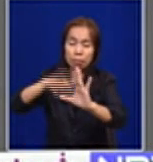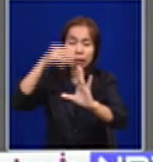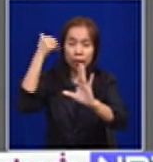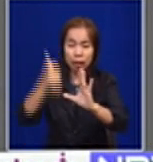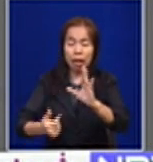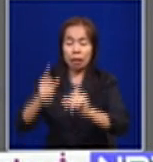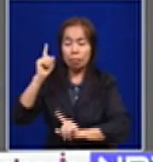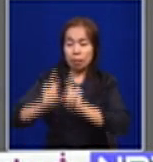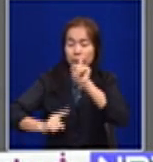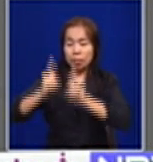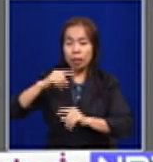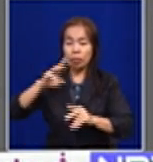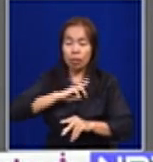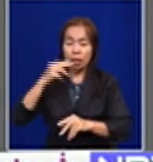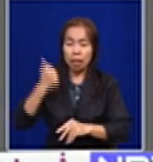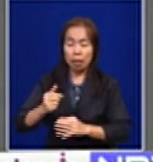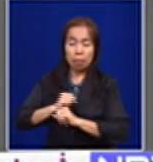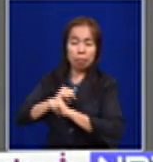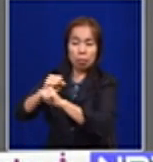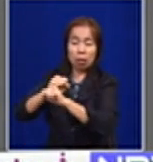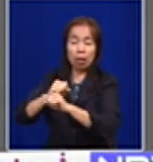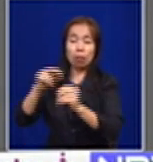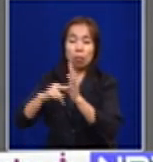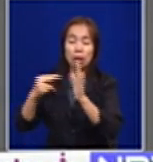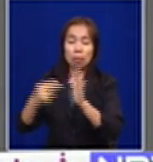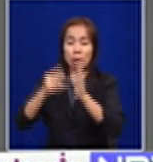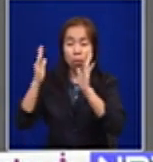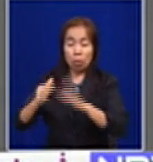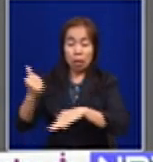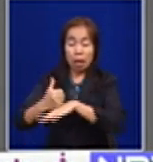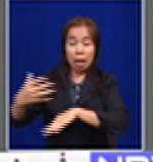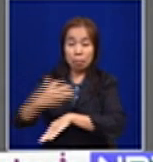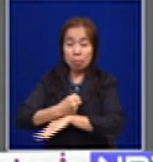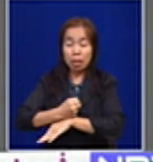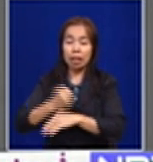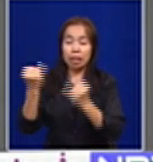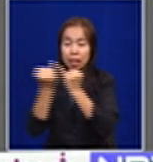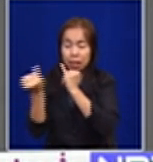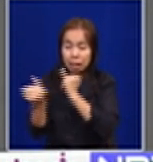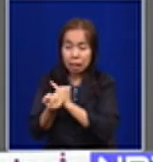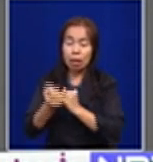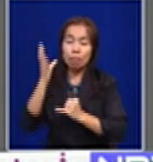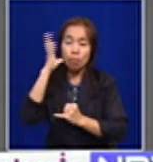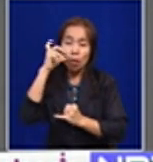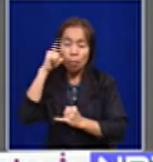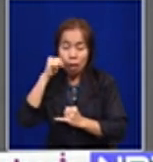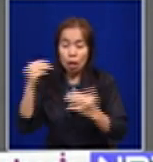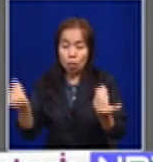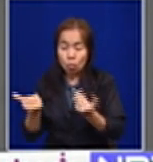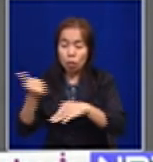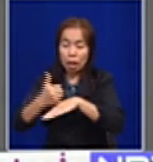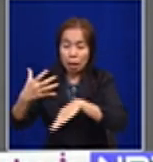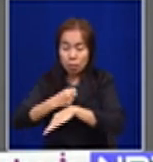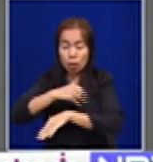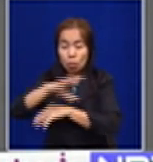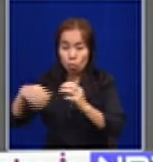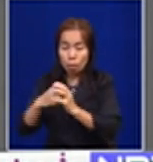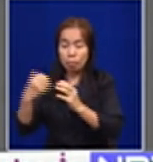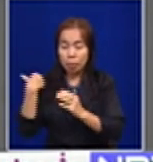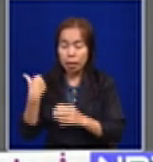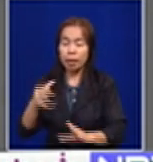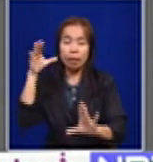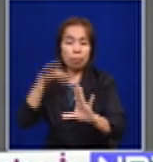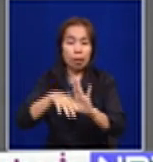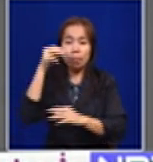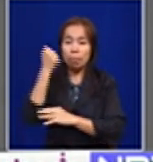ระกูลนักการเมืองเข้ามาเป็นสว.นั่นคือห้ามพ่อแม่ลูกหรือคู่สมรส อีกทั้งห้ามคนที่เคยเล่นการเมือง